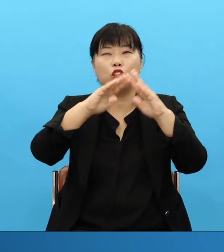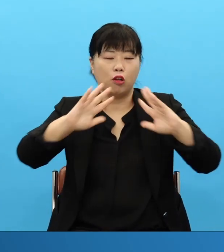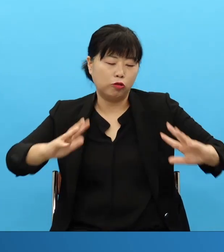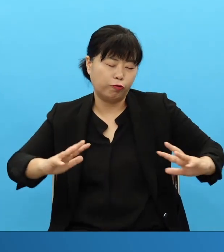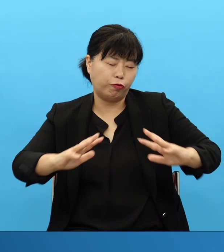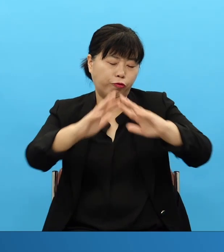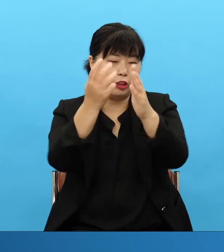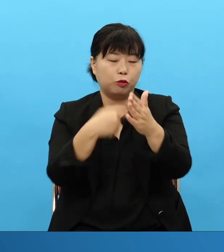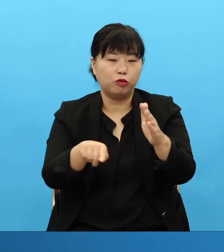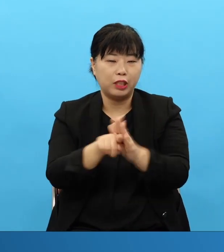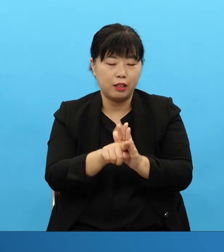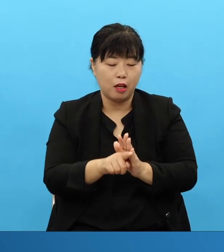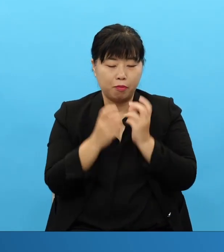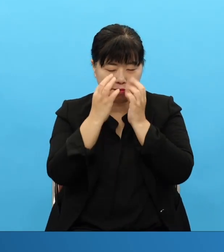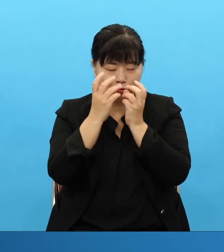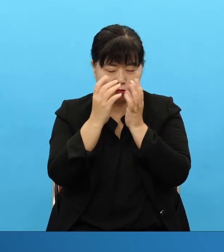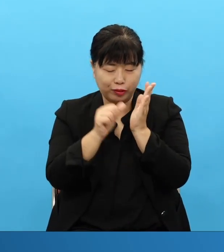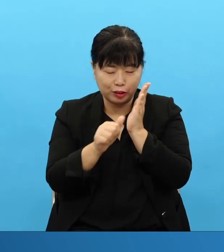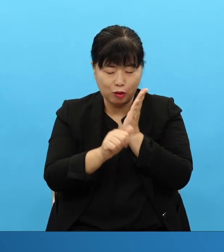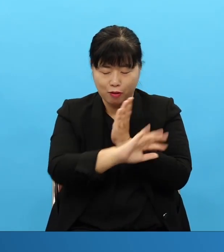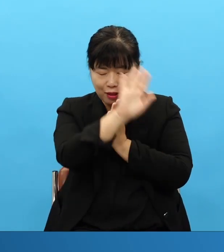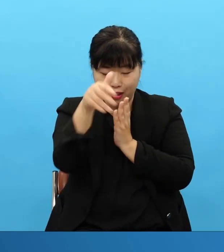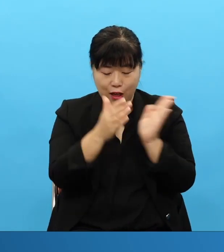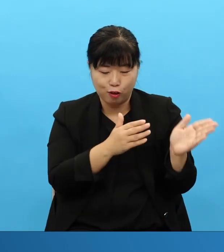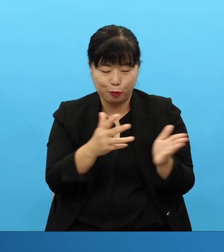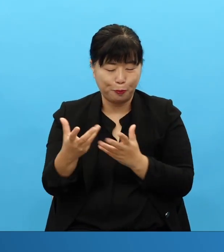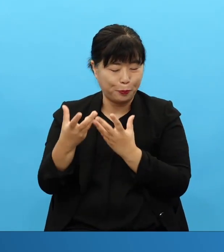빛의 happens. 경제입니다. That is the economy of light.